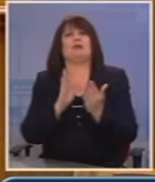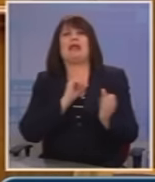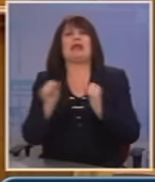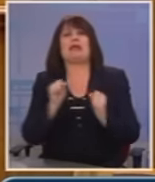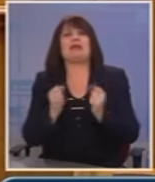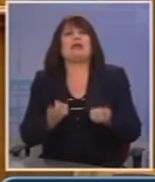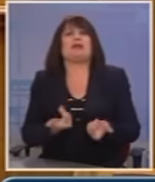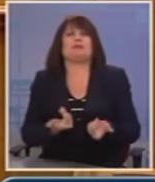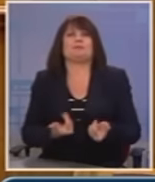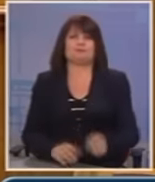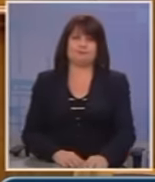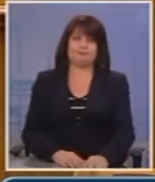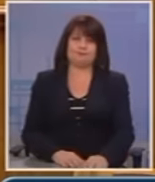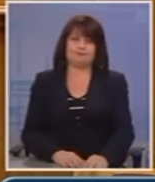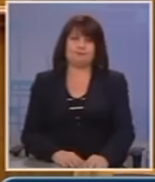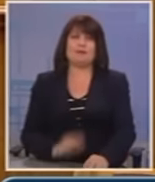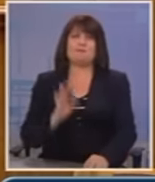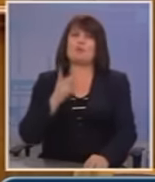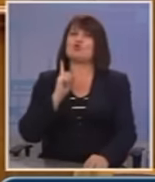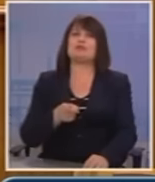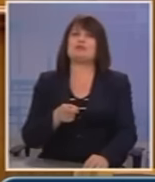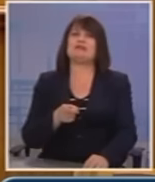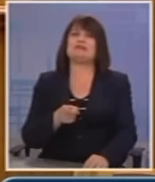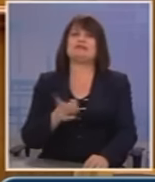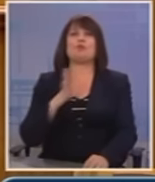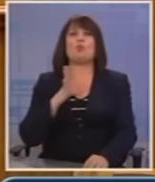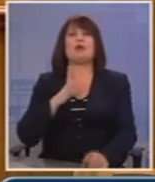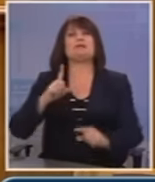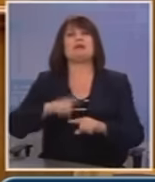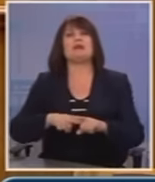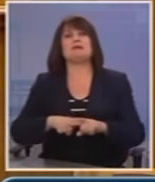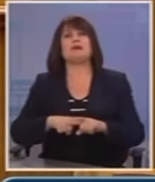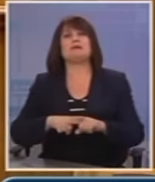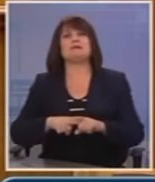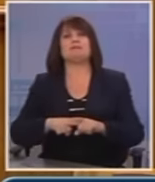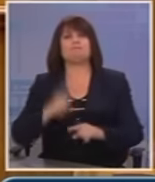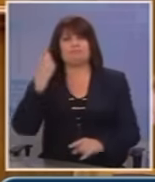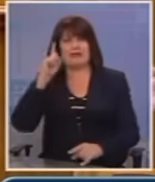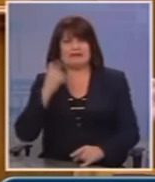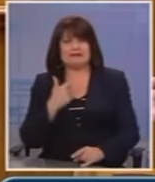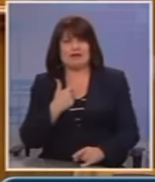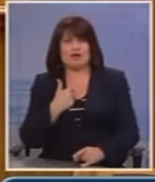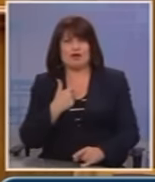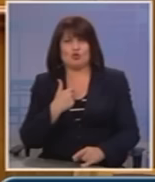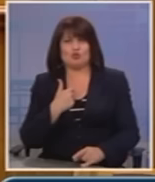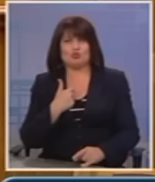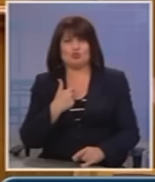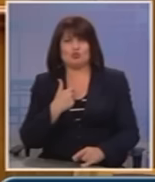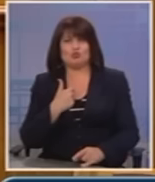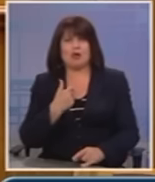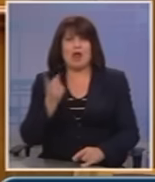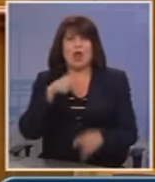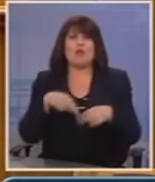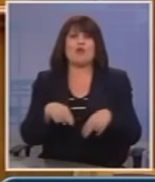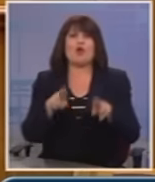κρίση? Πώς θα αποφασίσει ο Έλληνας πολίτης αν δεν ξέρει ποιος είναι επιτέλους αυτός ο άλλος